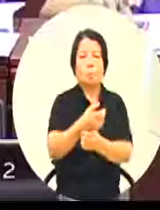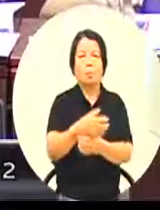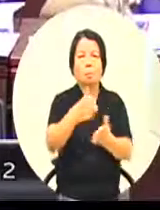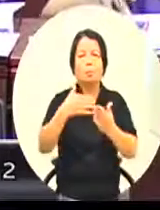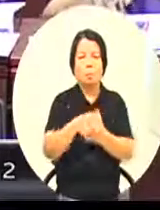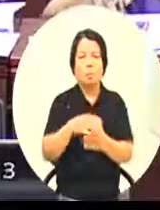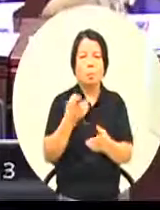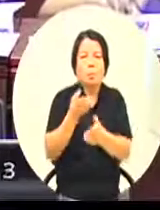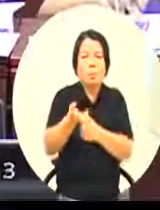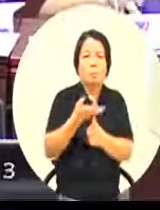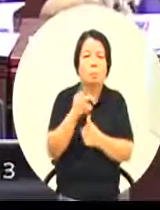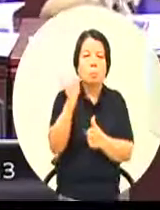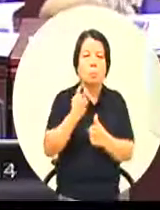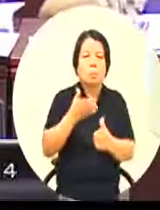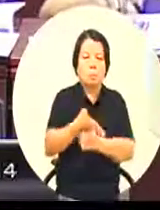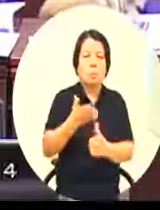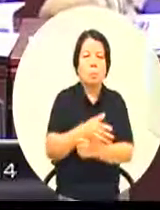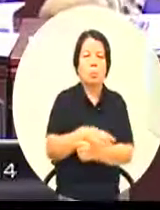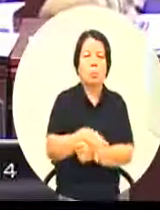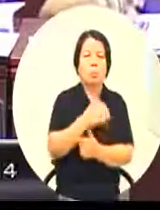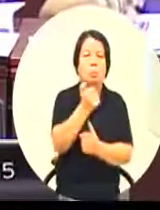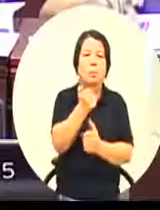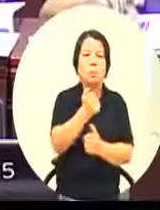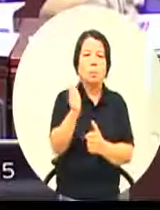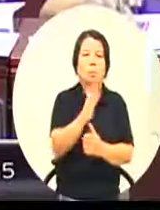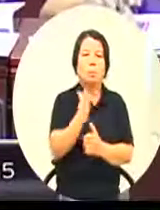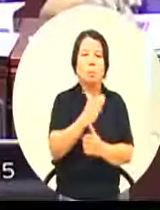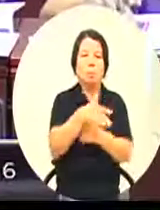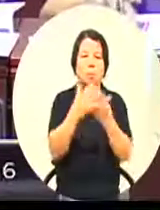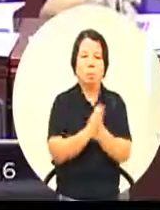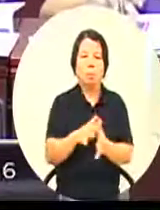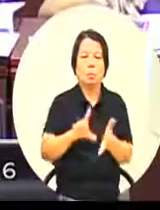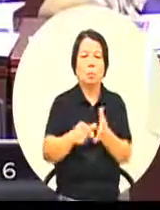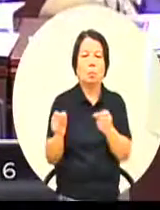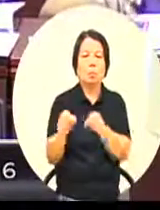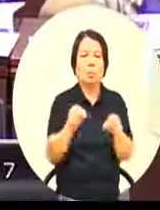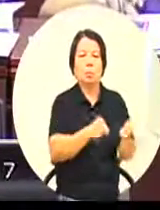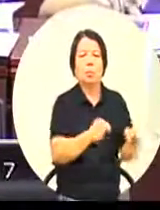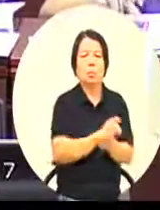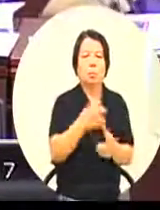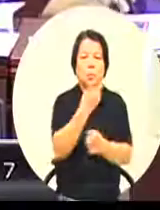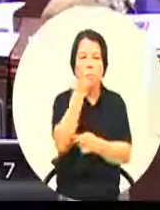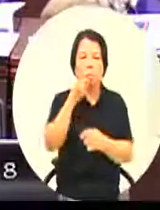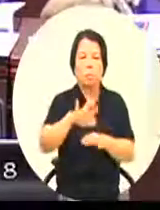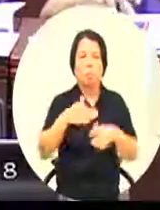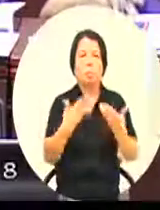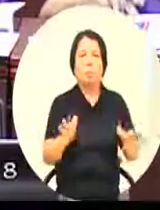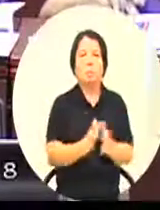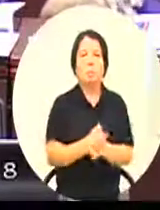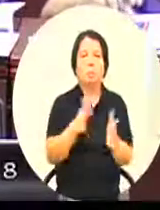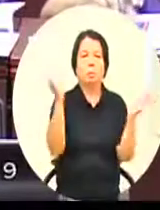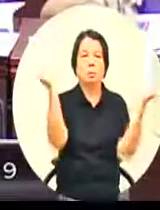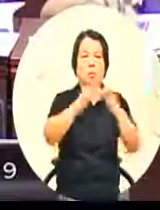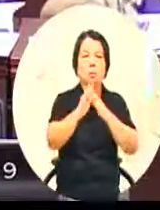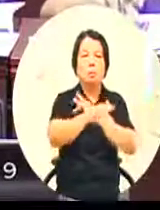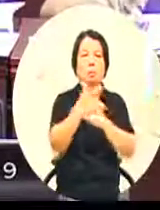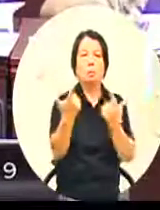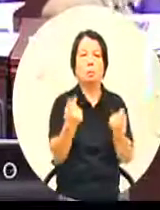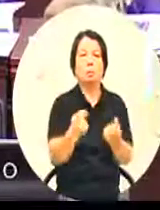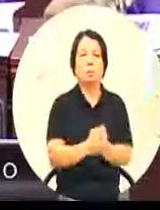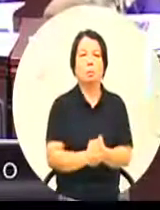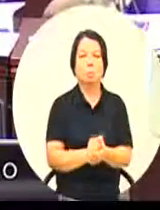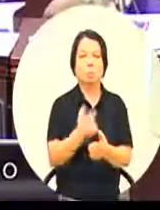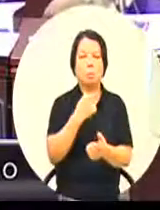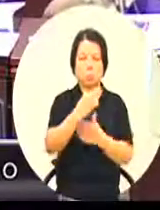调来45支，其实也是不够用了，还会延缓时间。但也发现很多树木巨大到你靠一般人也没办法。 其实局长有时候